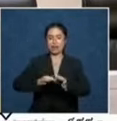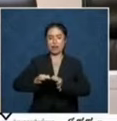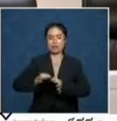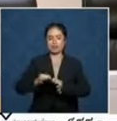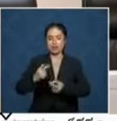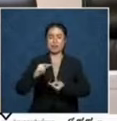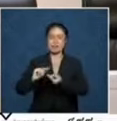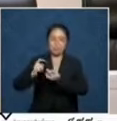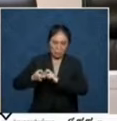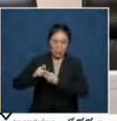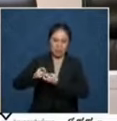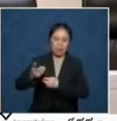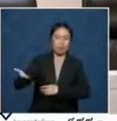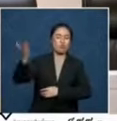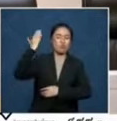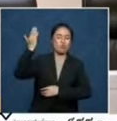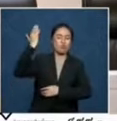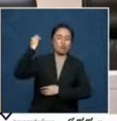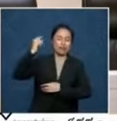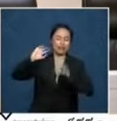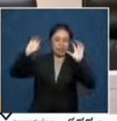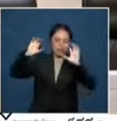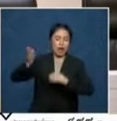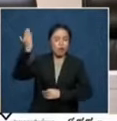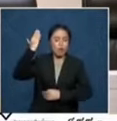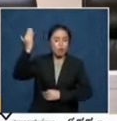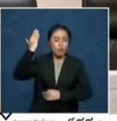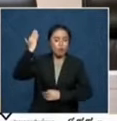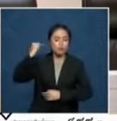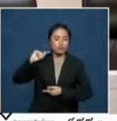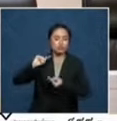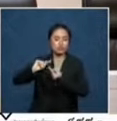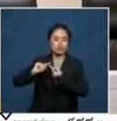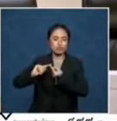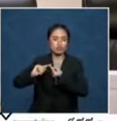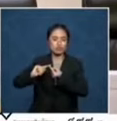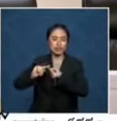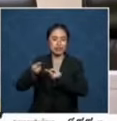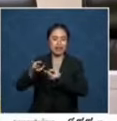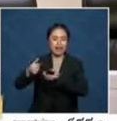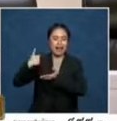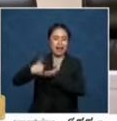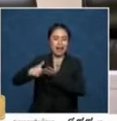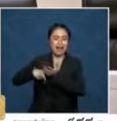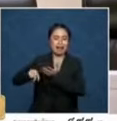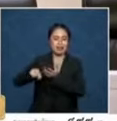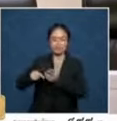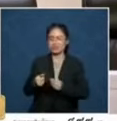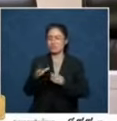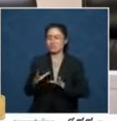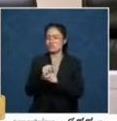าระที่เกิดก่อนหน้ารัฐบาลชุดนี้จะเข้ามาท่านอภิปรายถึงจำนำข้าวนี่ผมยังตกใจว่าท่านอยู่พรรคก้าวไกลหรือว่